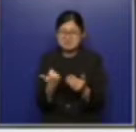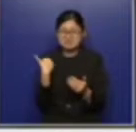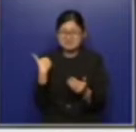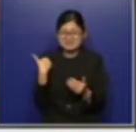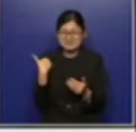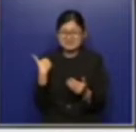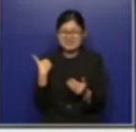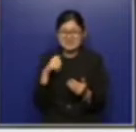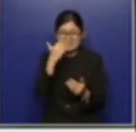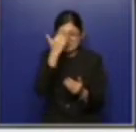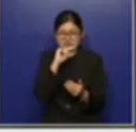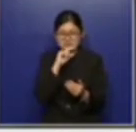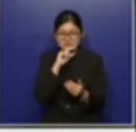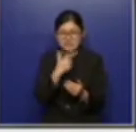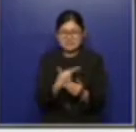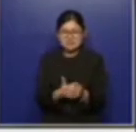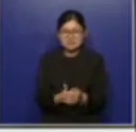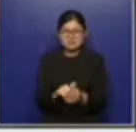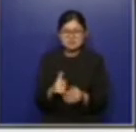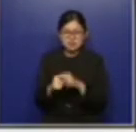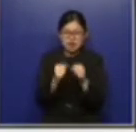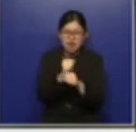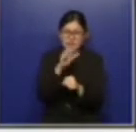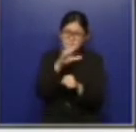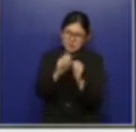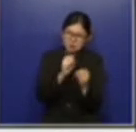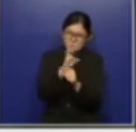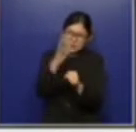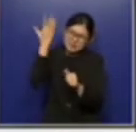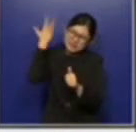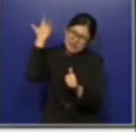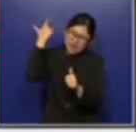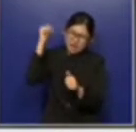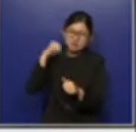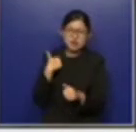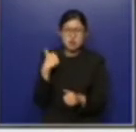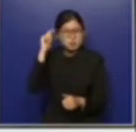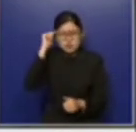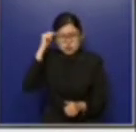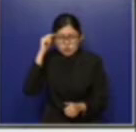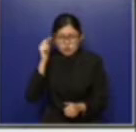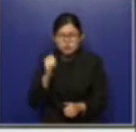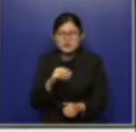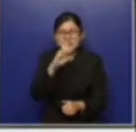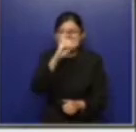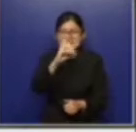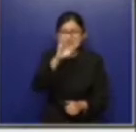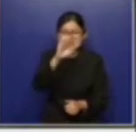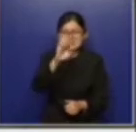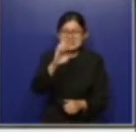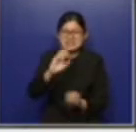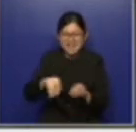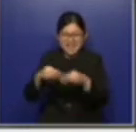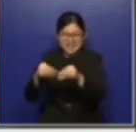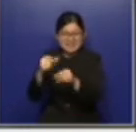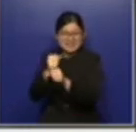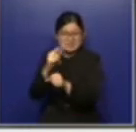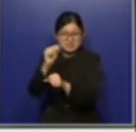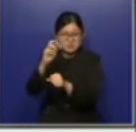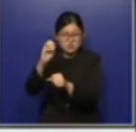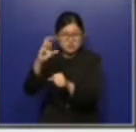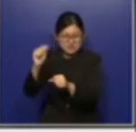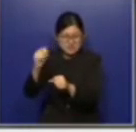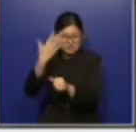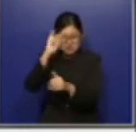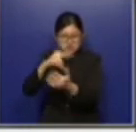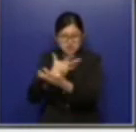อกว่าเรื่องแบบนี้มันเกิดขึ้นในช่วง 5-6 ปีที่เราไม่รู้มาก่อนฮะ DE ให้ TOT ทำองค์การโทรศัพท์ทำเพราะมีเครื่อง